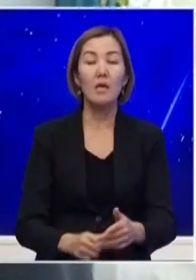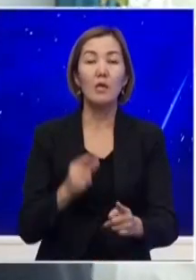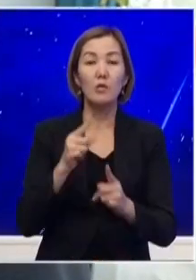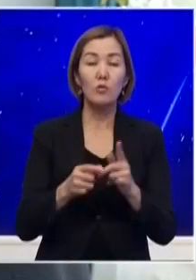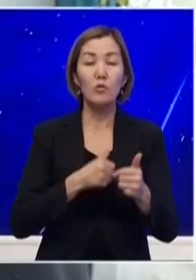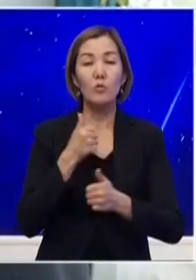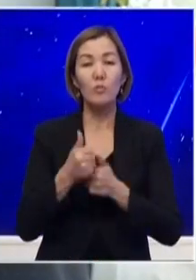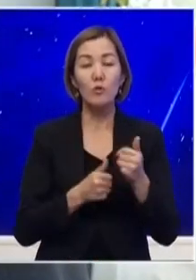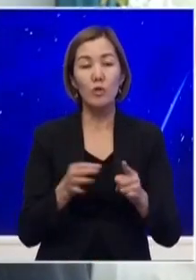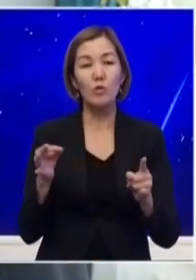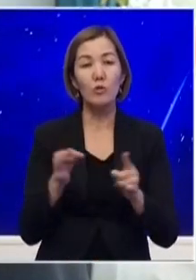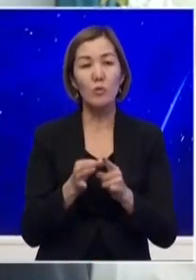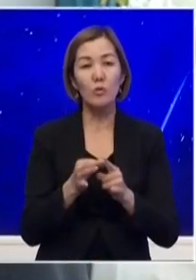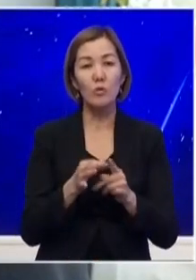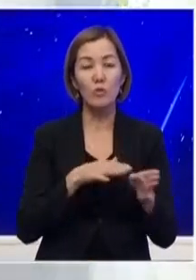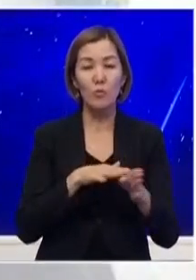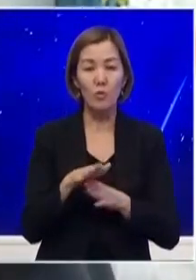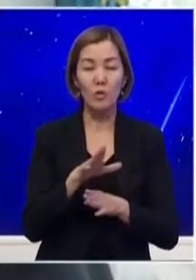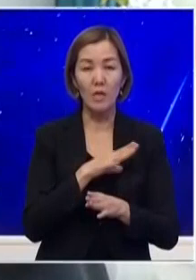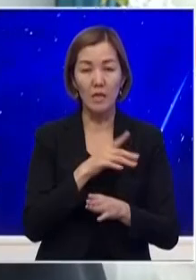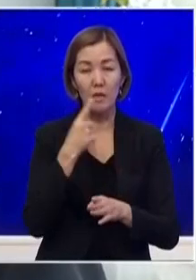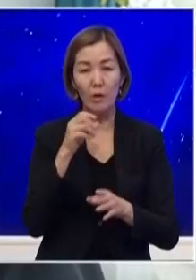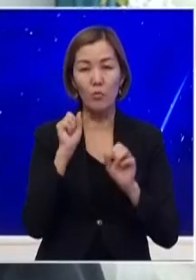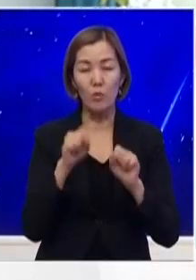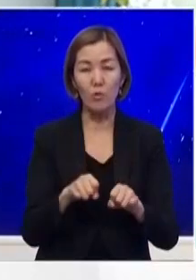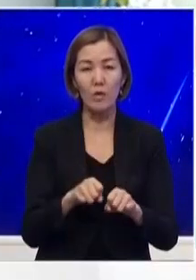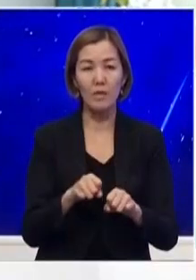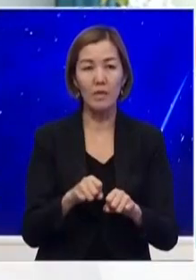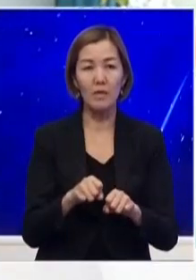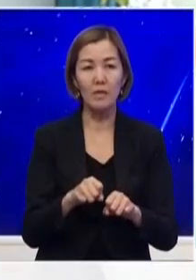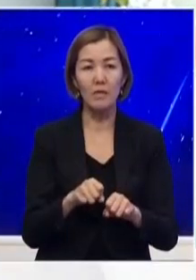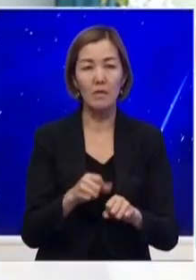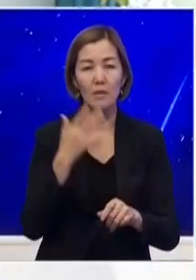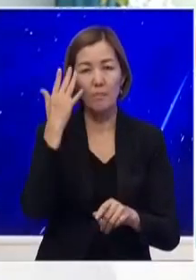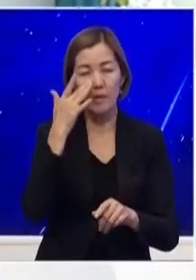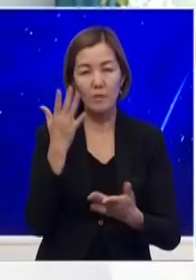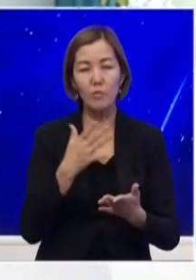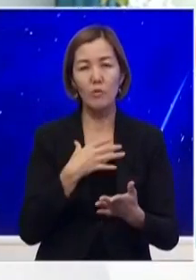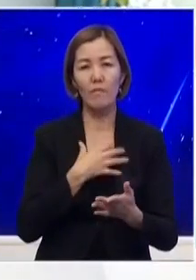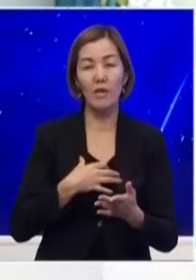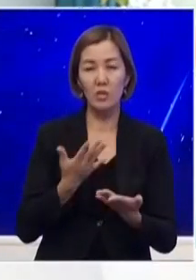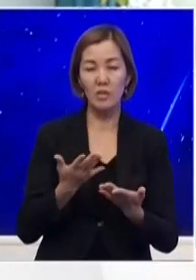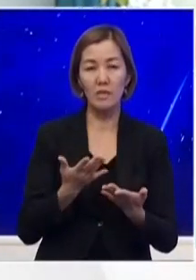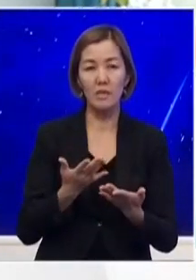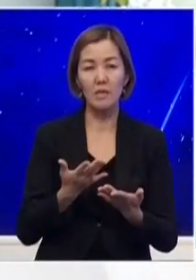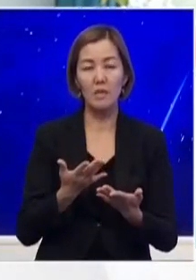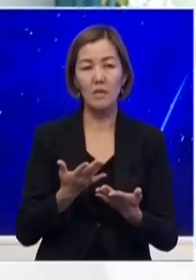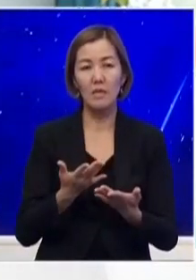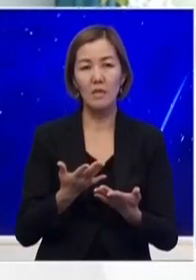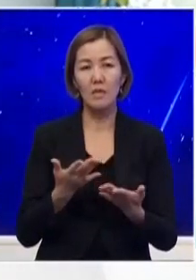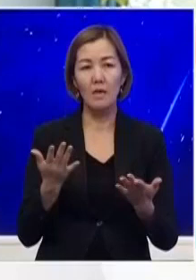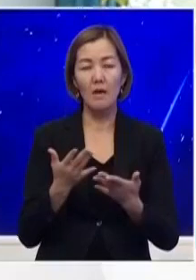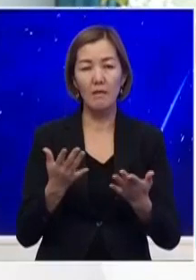қойған мақсатына жетті деуге болады. Өлеңнің өзінің мазмұны қандай, өлеңнің